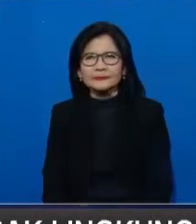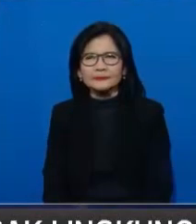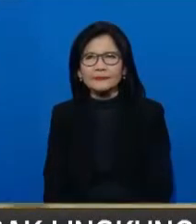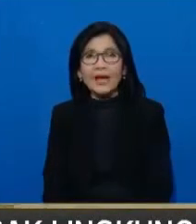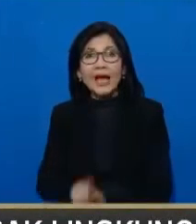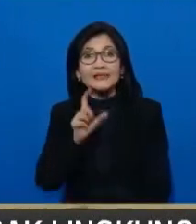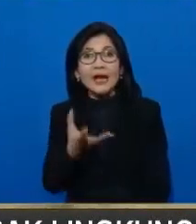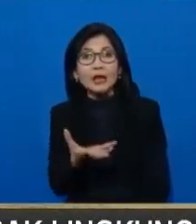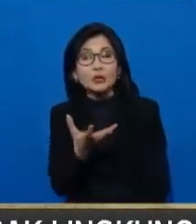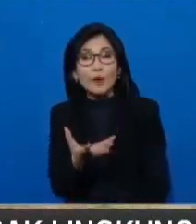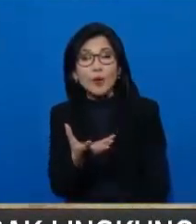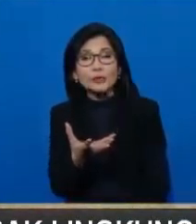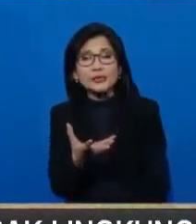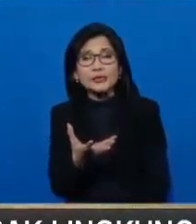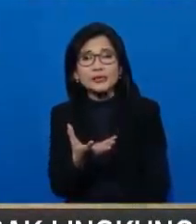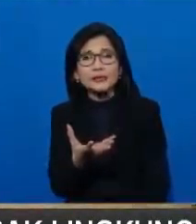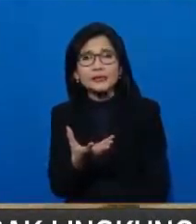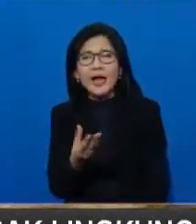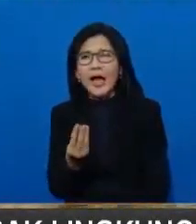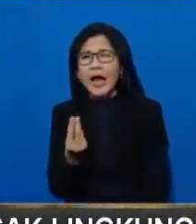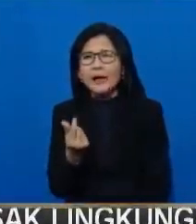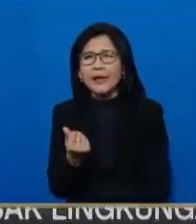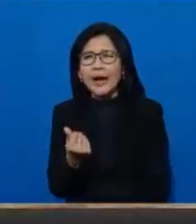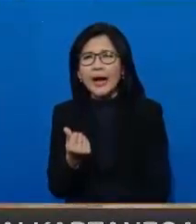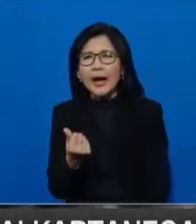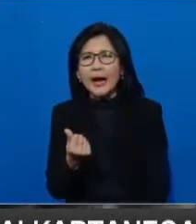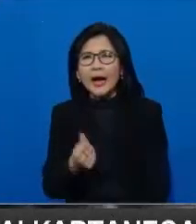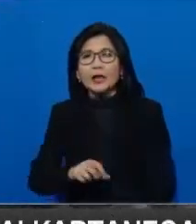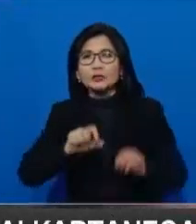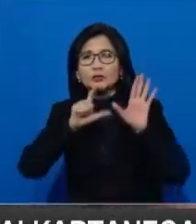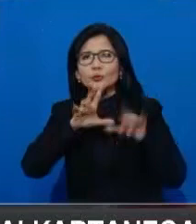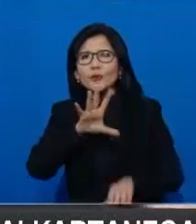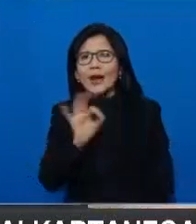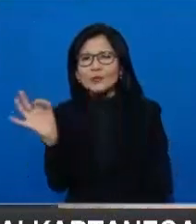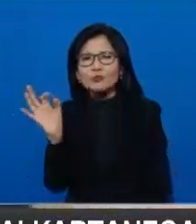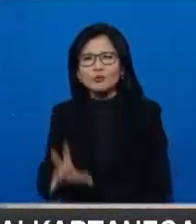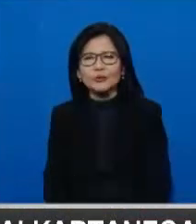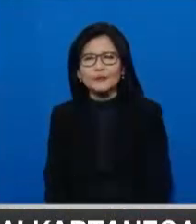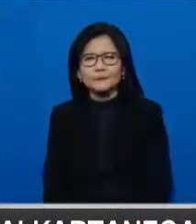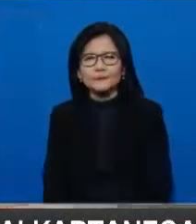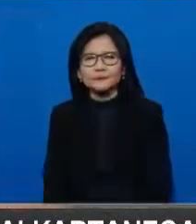Seporsi bulgur cumi crispy bisa dinikmati dengan harga Rp75.000.